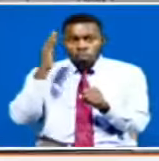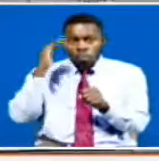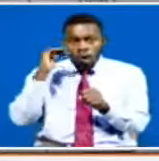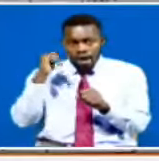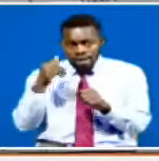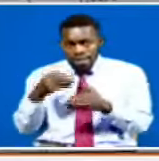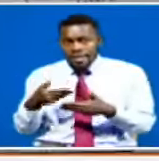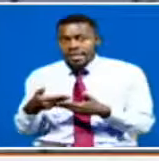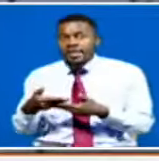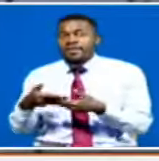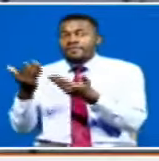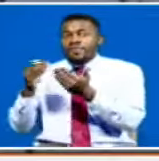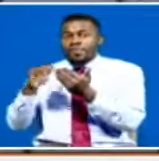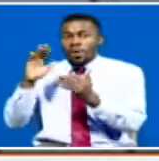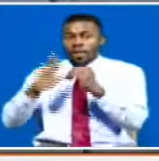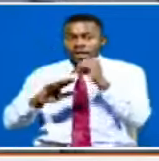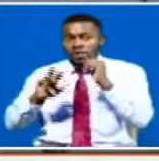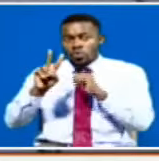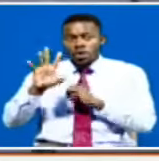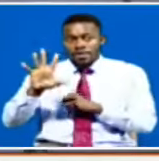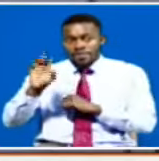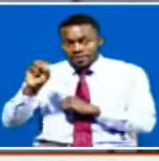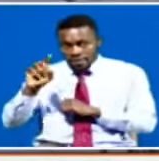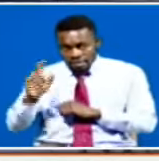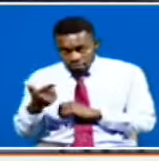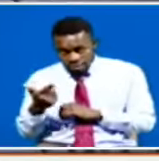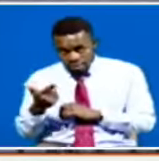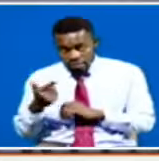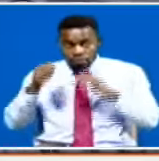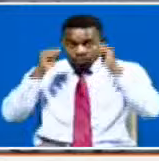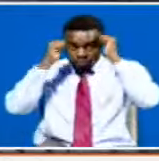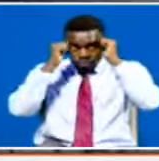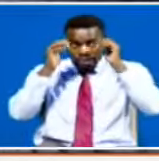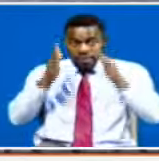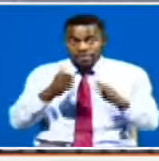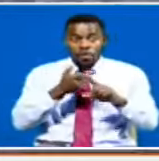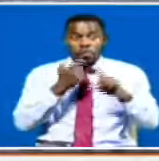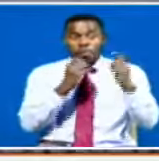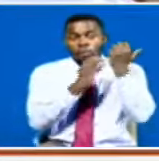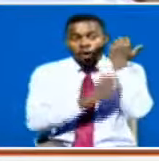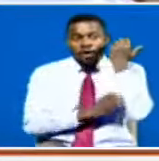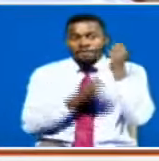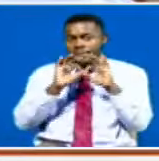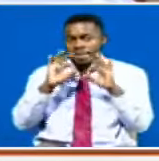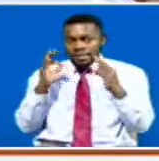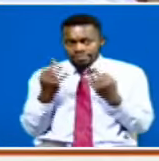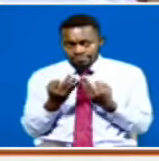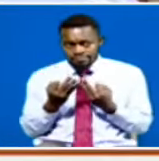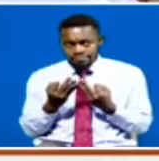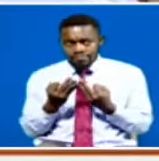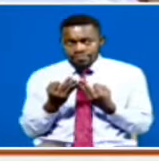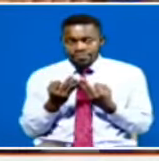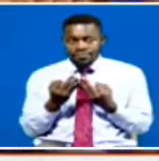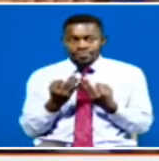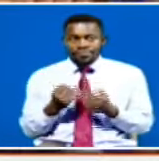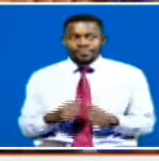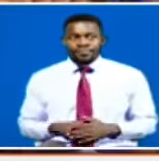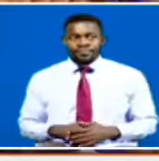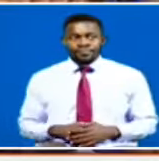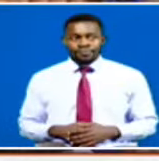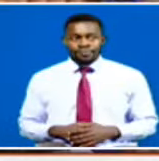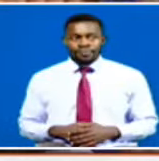shilingi 1250. Hata hivyo, usimamizi wa chuo hicho ukikana kuwa na shule kama hiyo. We